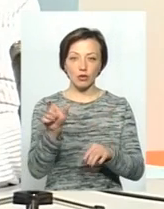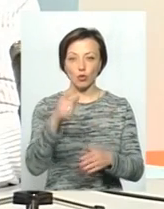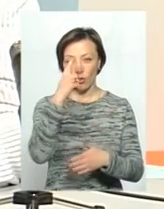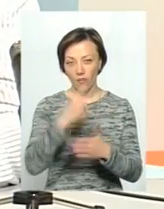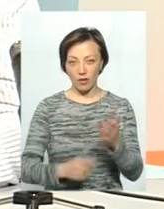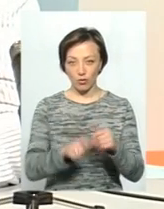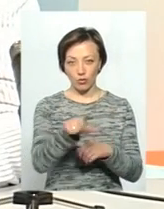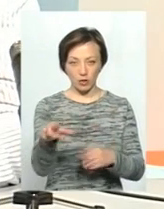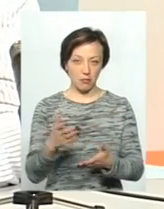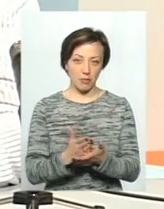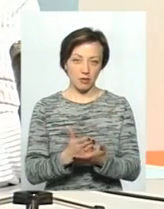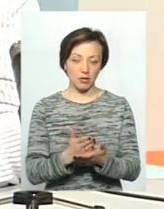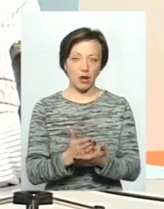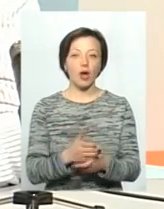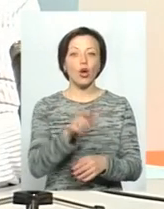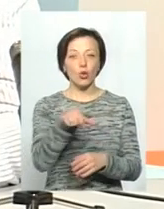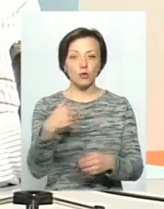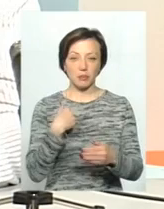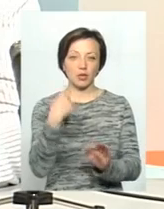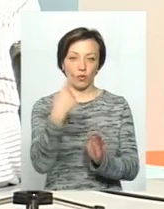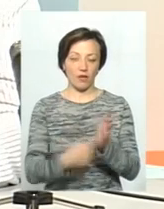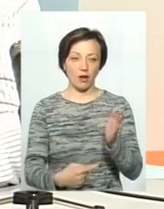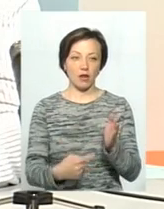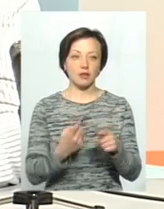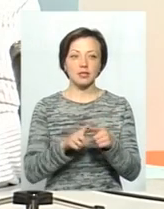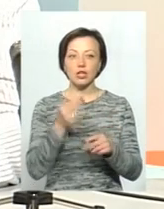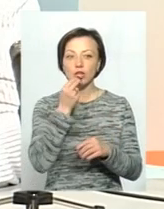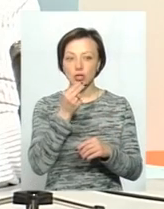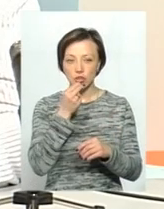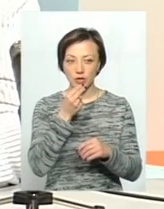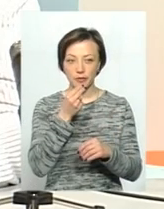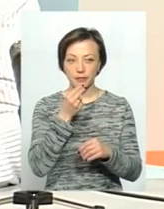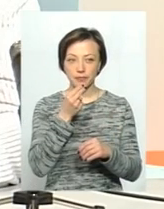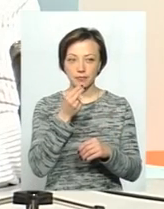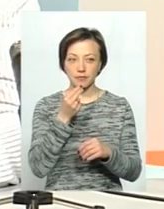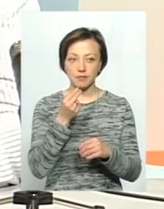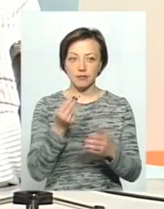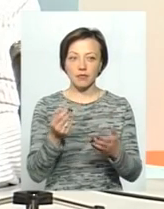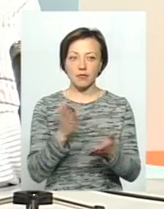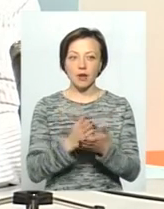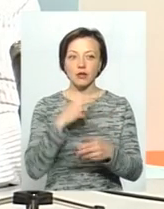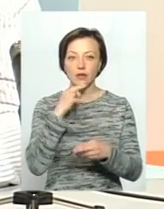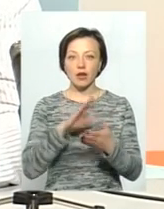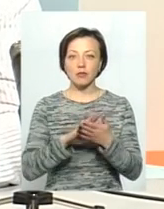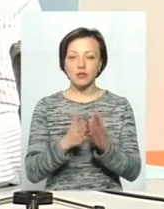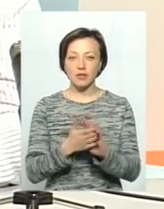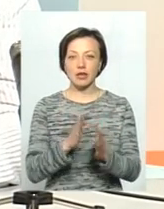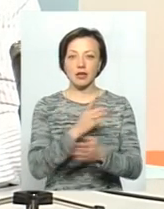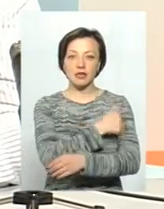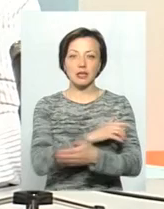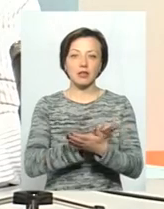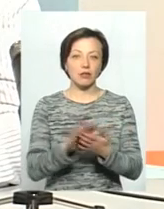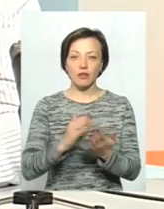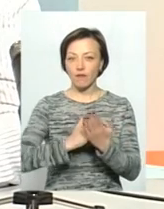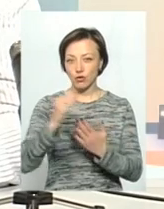споживача мати. От, і, ну, щоб люди мені довіряли, тому що це їда. От, це має бути атмосфера, санітарія на вищому